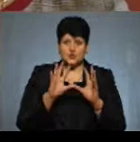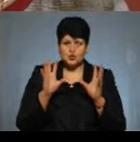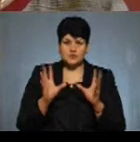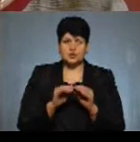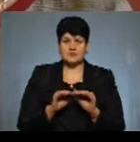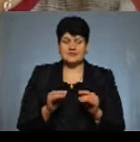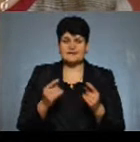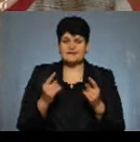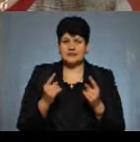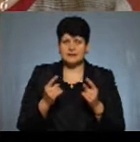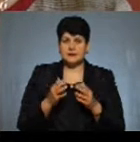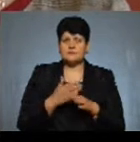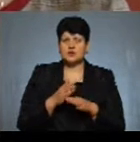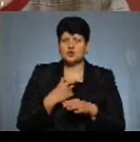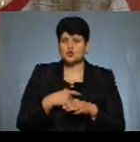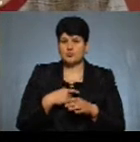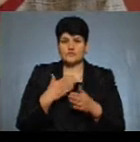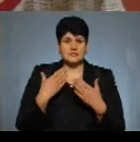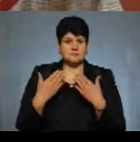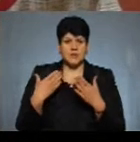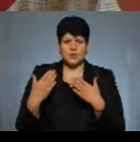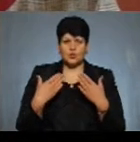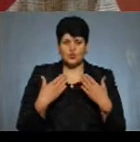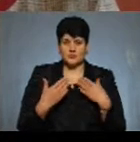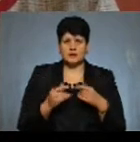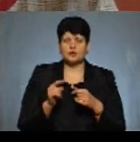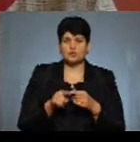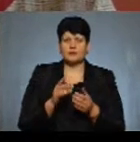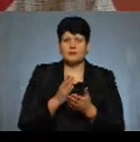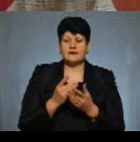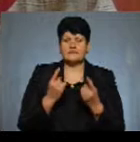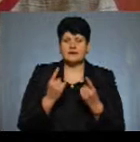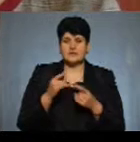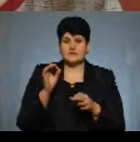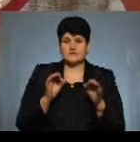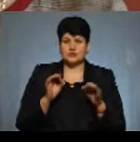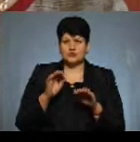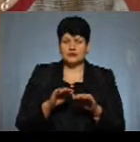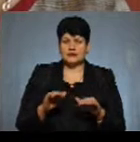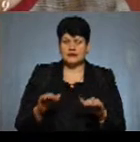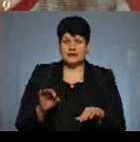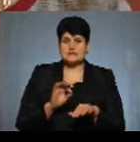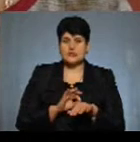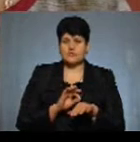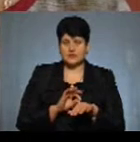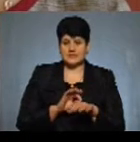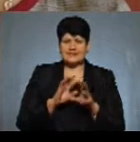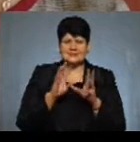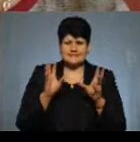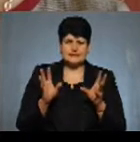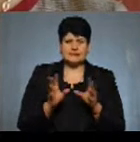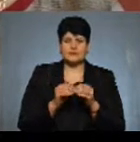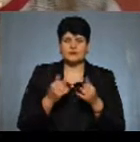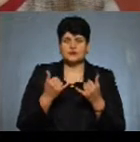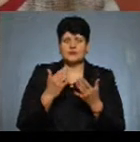сукупність дітей є велика, вони між собою спілкуються, і через те ми маємо такий великий відсоток дітей, які захворіли. Загалом,